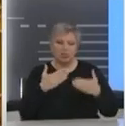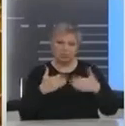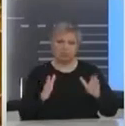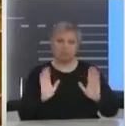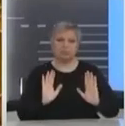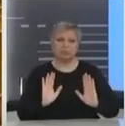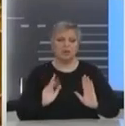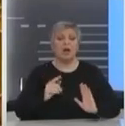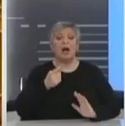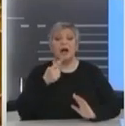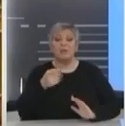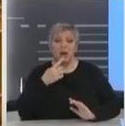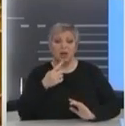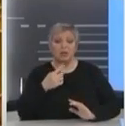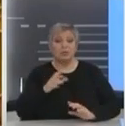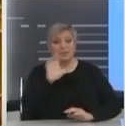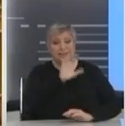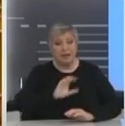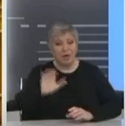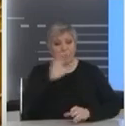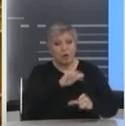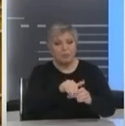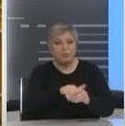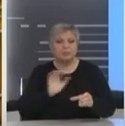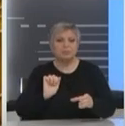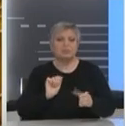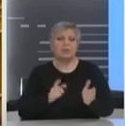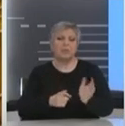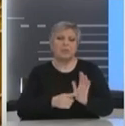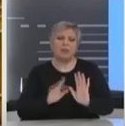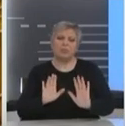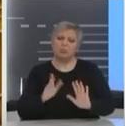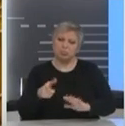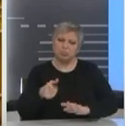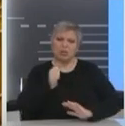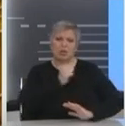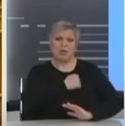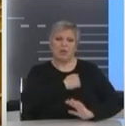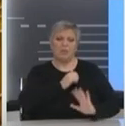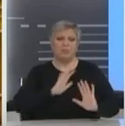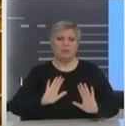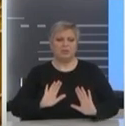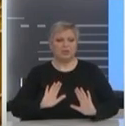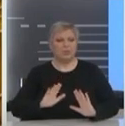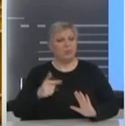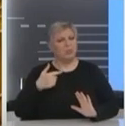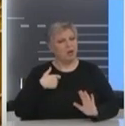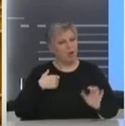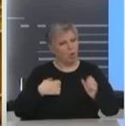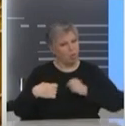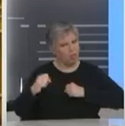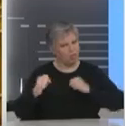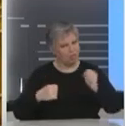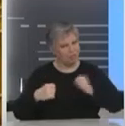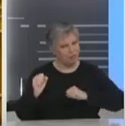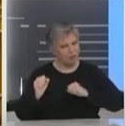και από την Ευρωζώνη και από την Ευρωπαϊκή Ένωση. Άλλο αν διαφωνούμε, άλλο αν δεν μας έχει